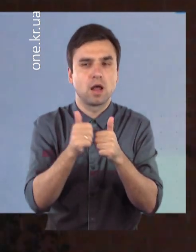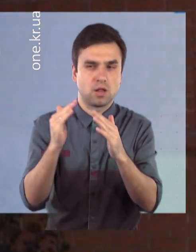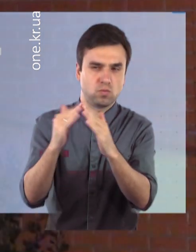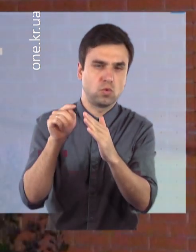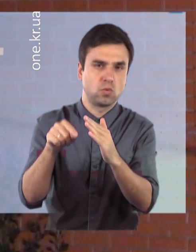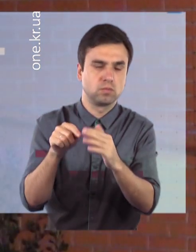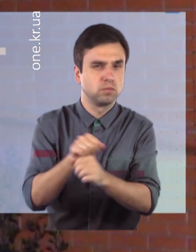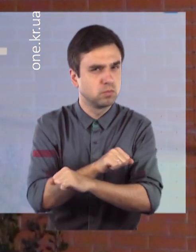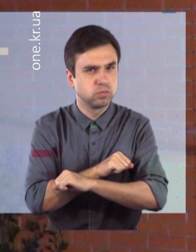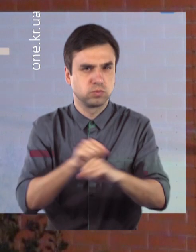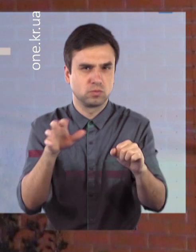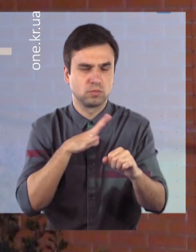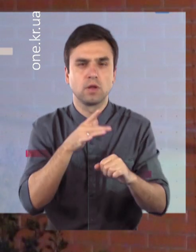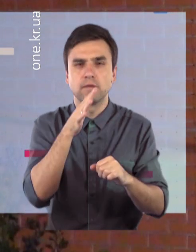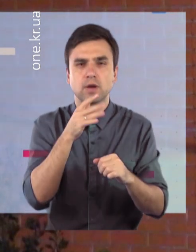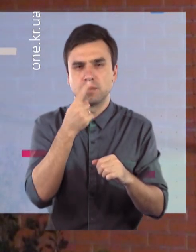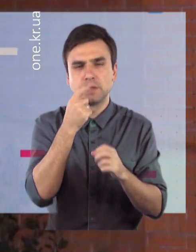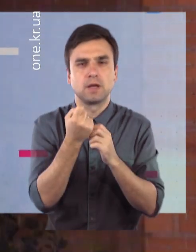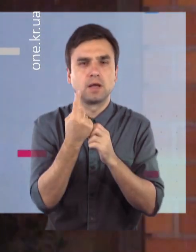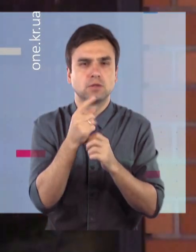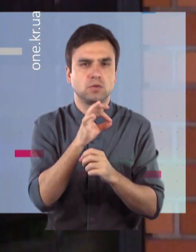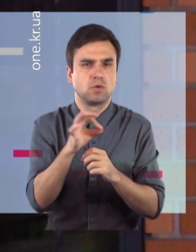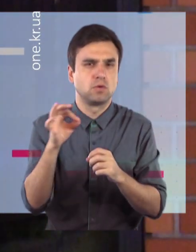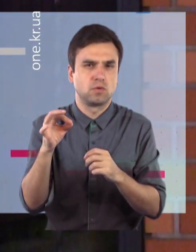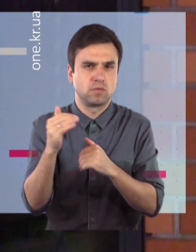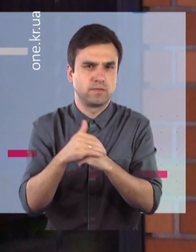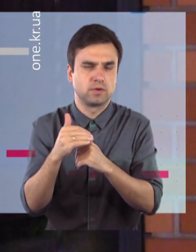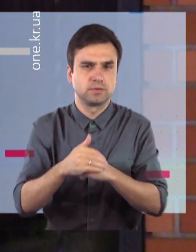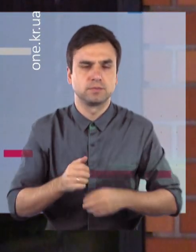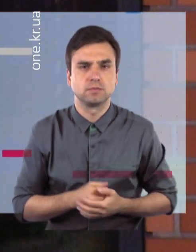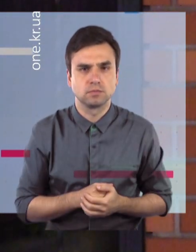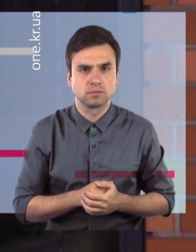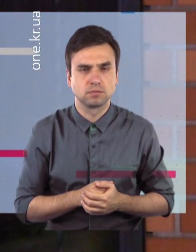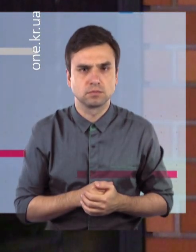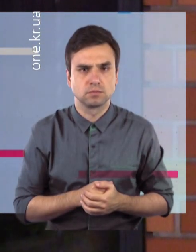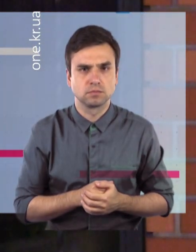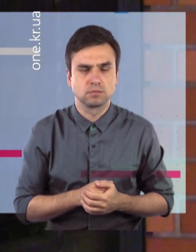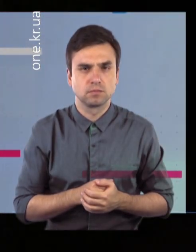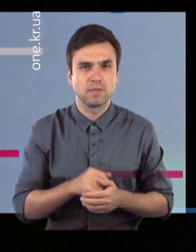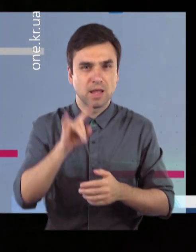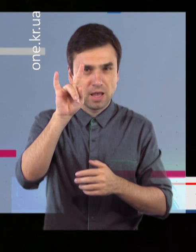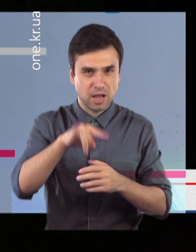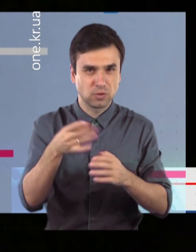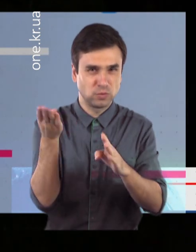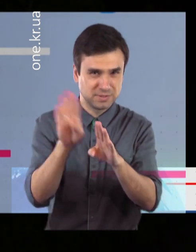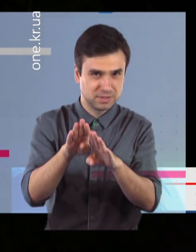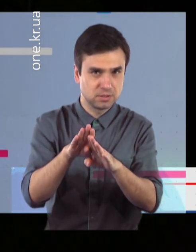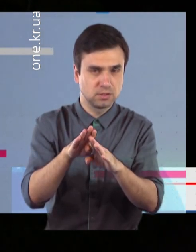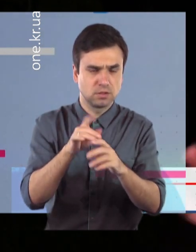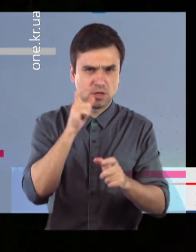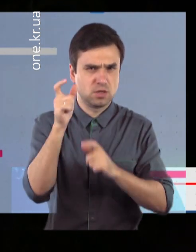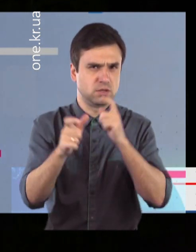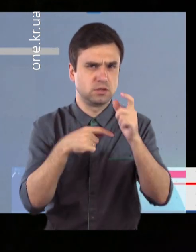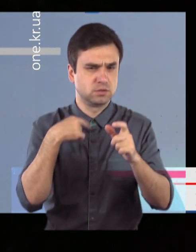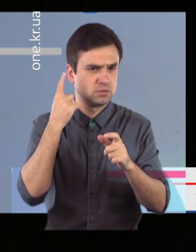гучний вибух у будинку, що по сусідству, який прогримів близько 11-ї вечора. Крик, хоч і пластикові вікна, крупний